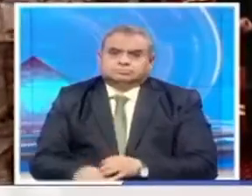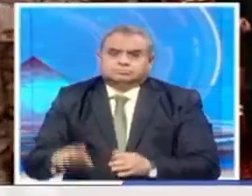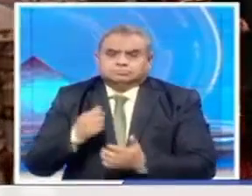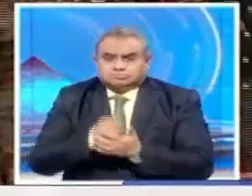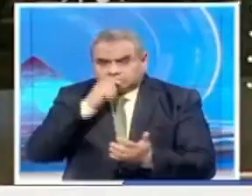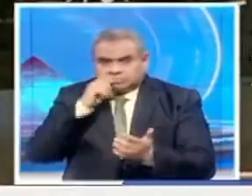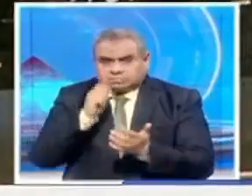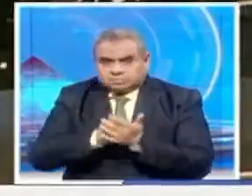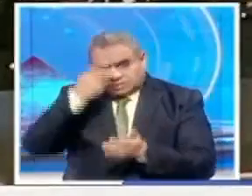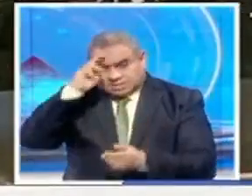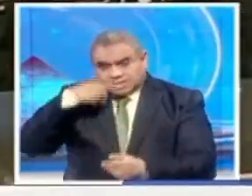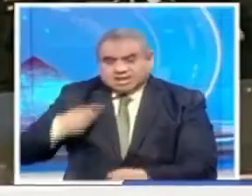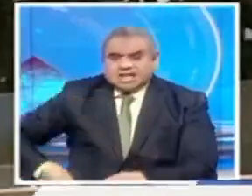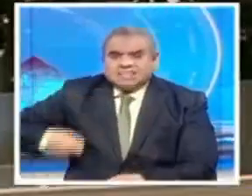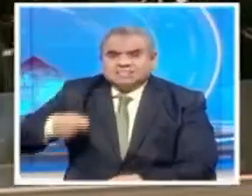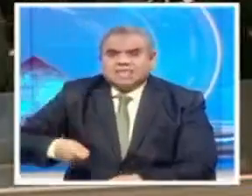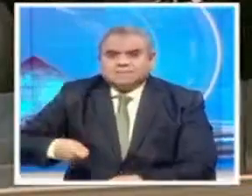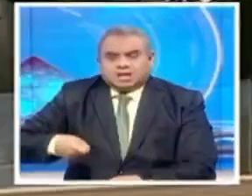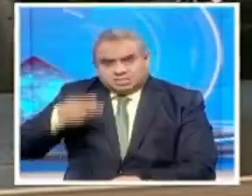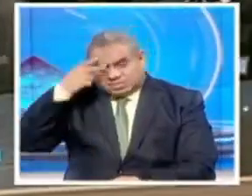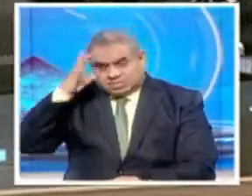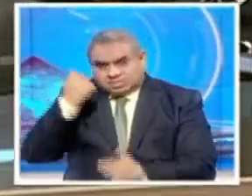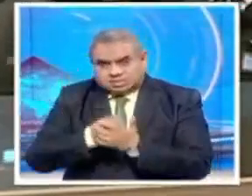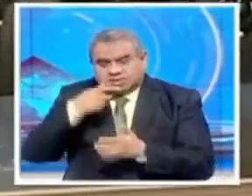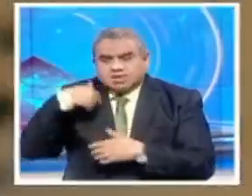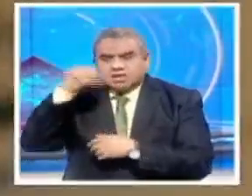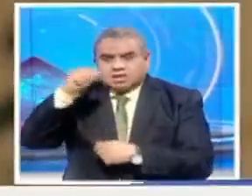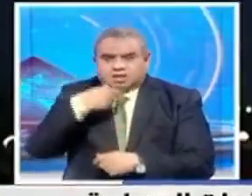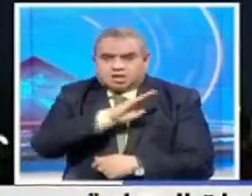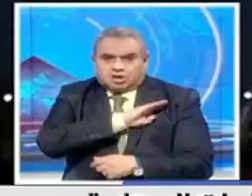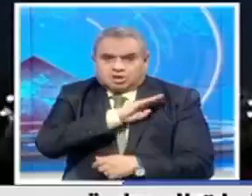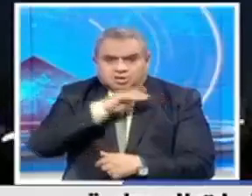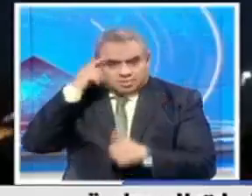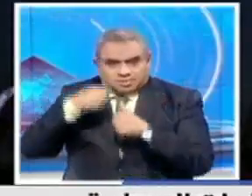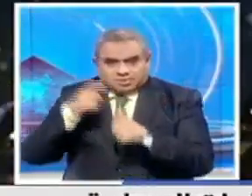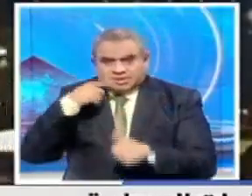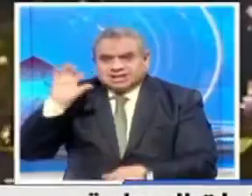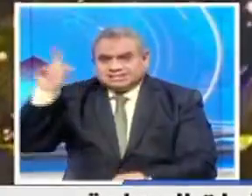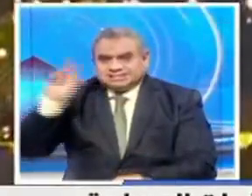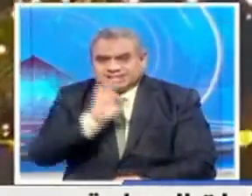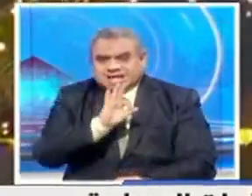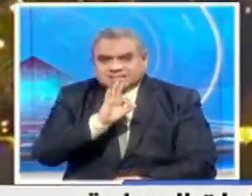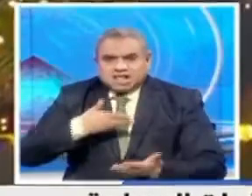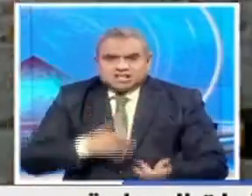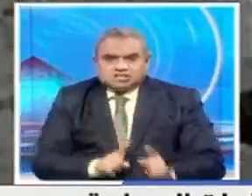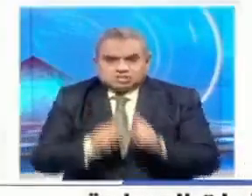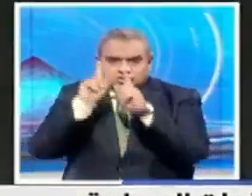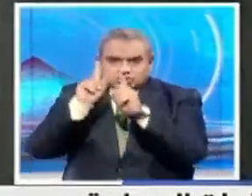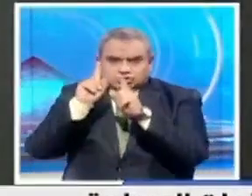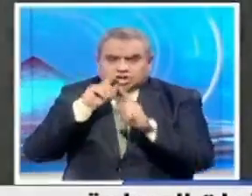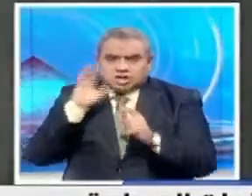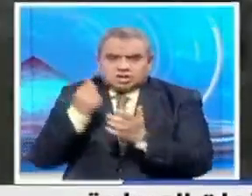الثمن عنوان الندوة التثقيفية للقوات المسلحة لإحياء 9 مارس يوم الشهيد،